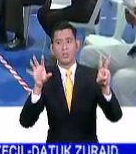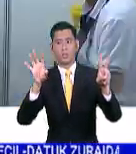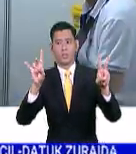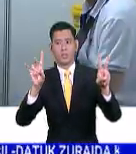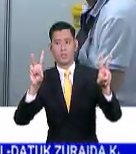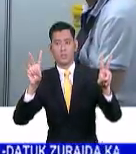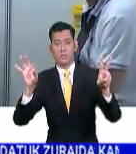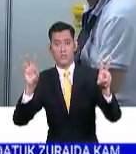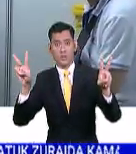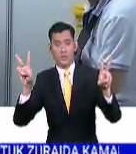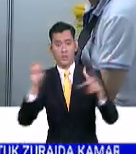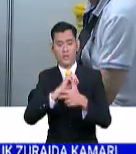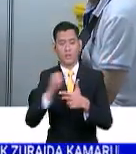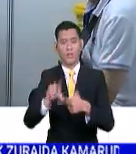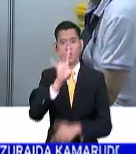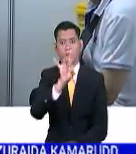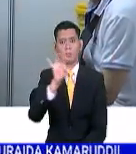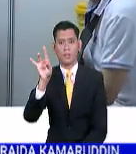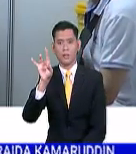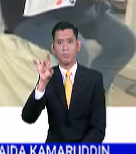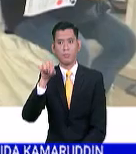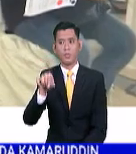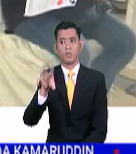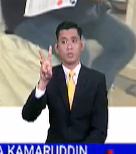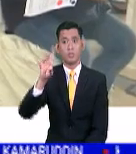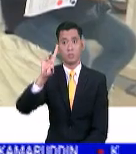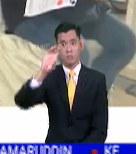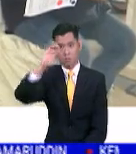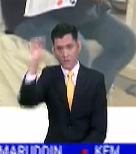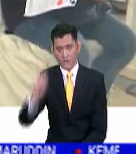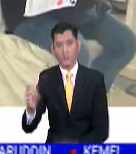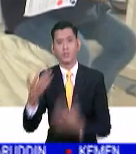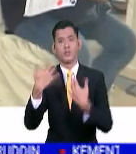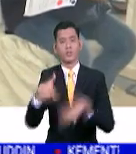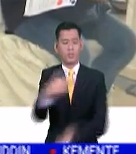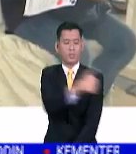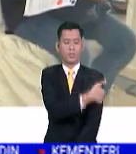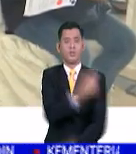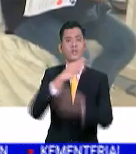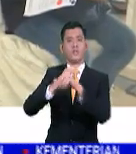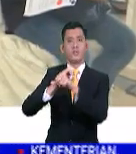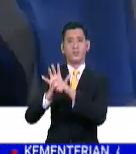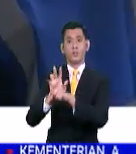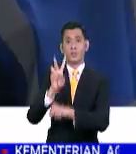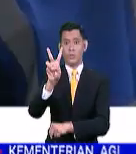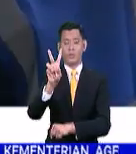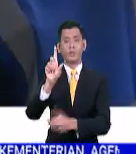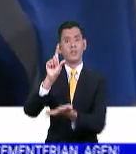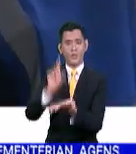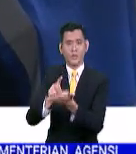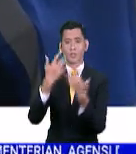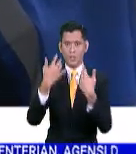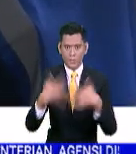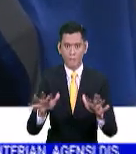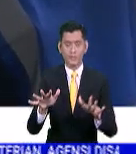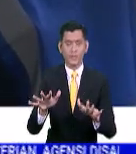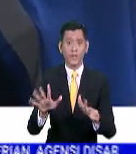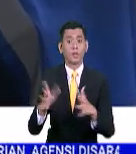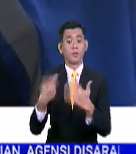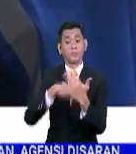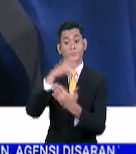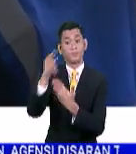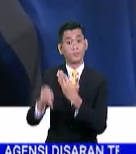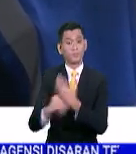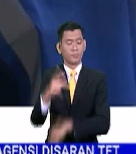2,790,792 atau 88.7% telah melengkapkan vaksinasi mereka. Secara keseluruhan, program